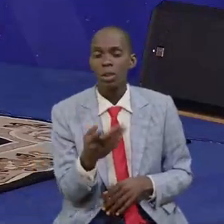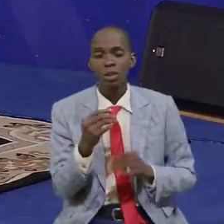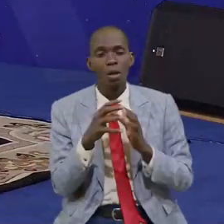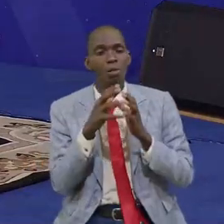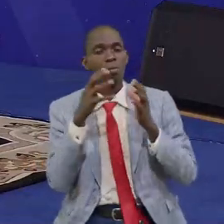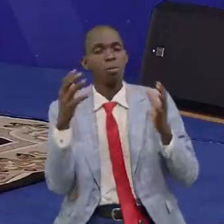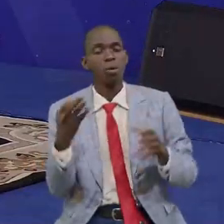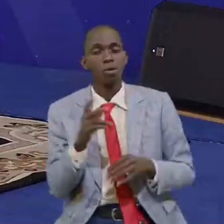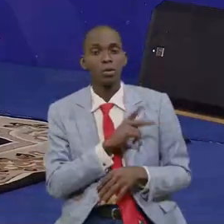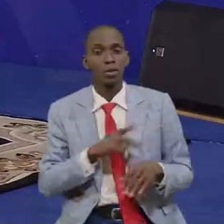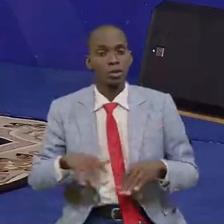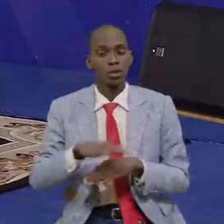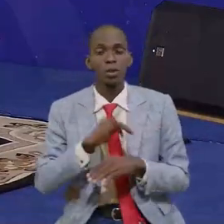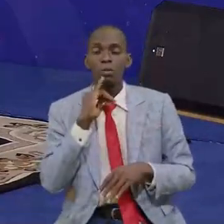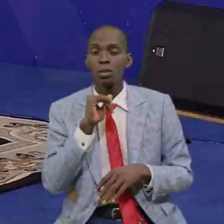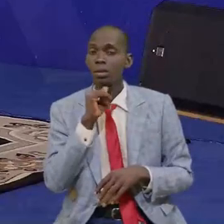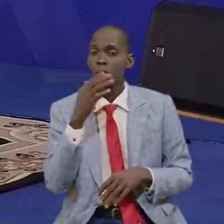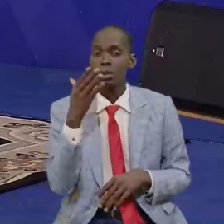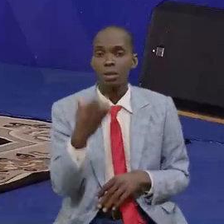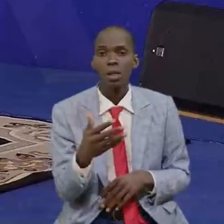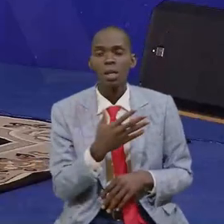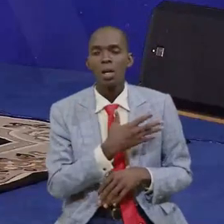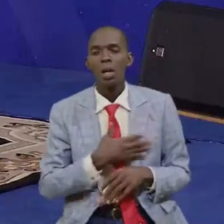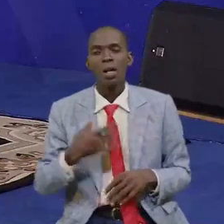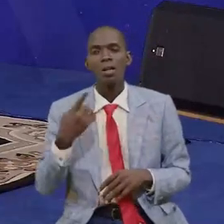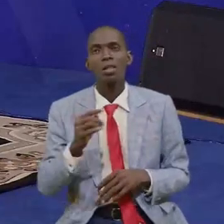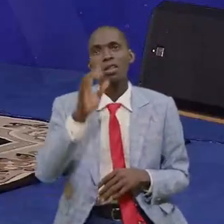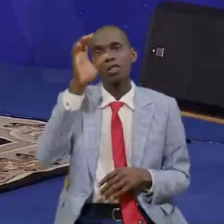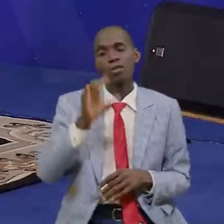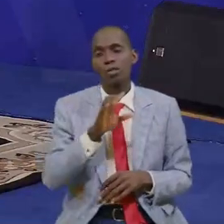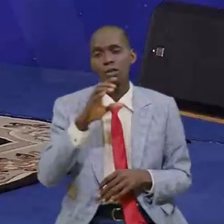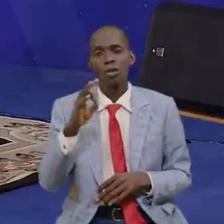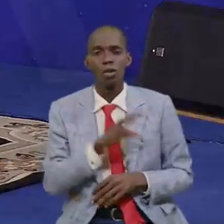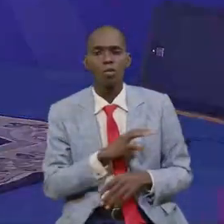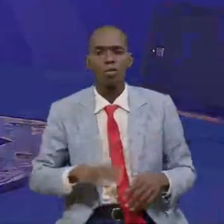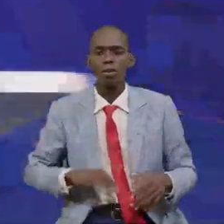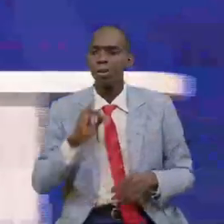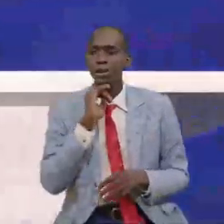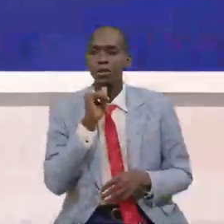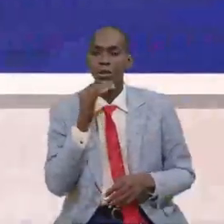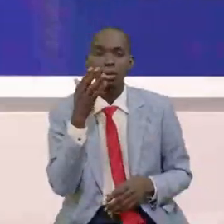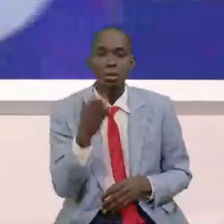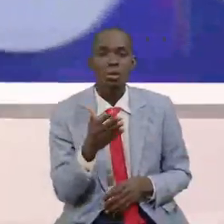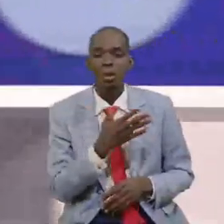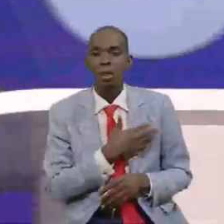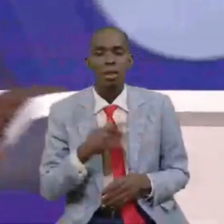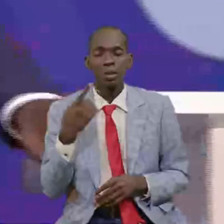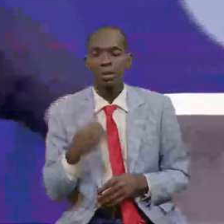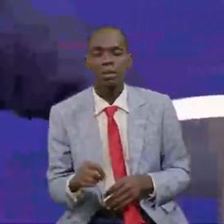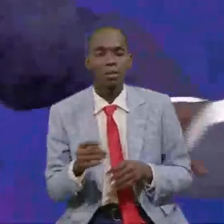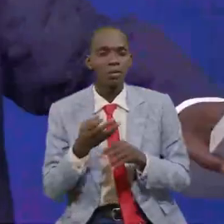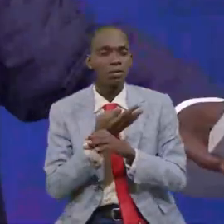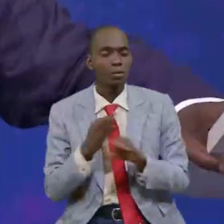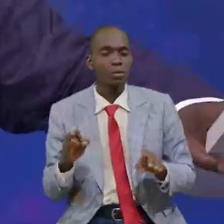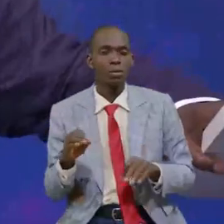l'abondance du royaume n'est pas là, et la croix de Christ n'est pas là, et l'émancipation